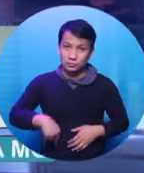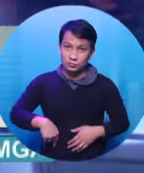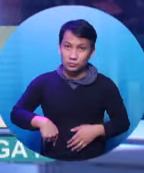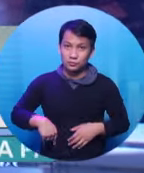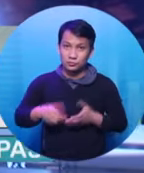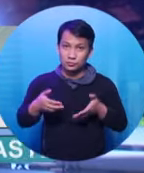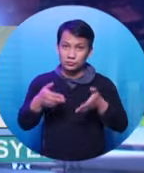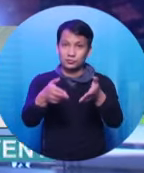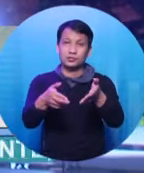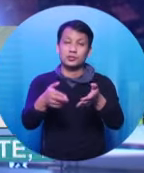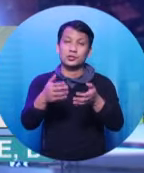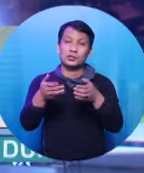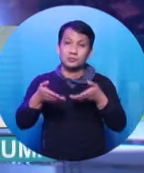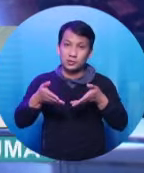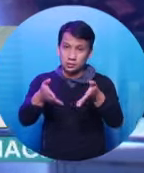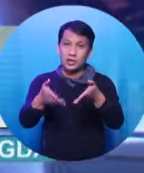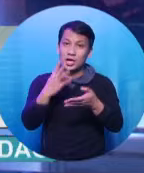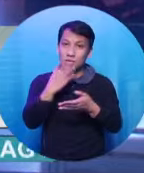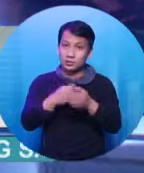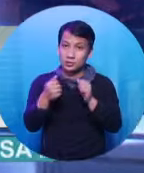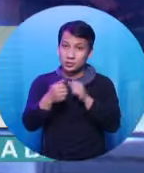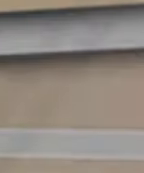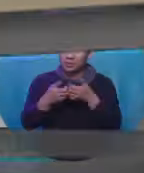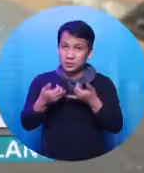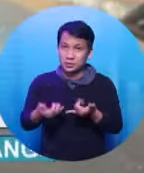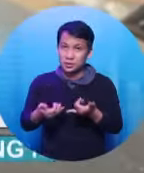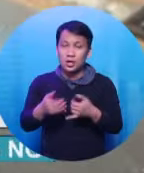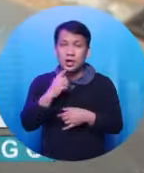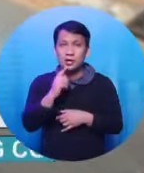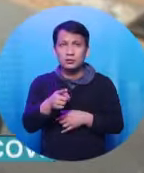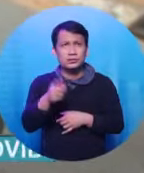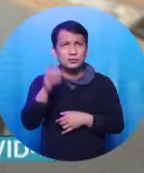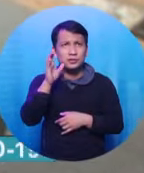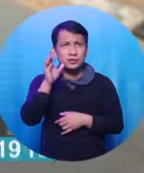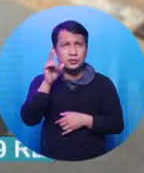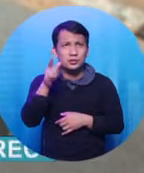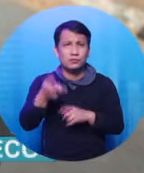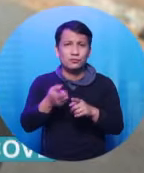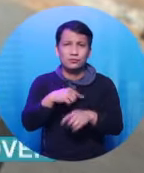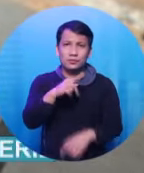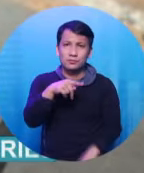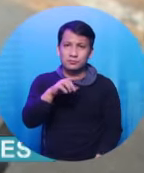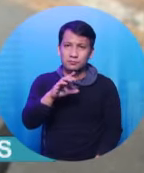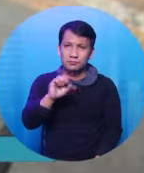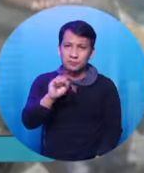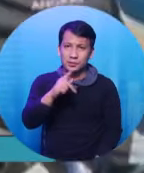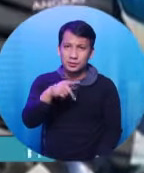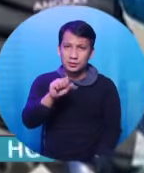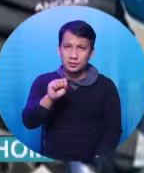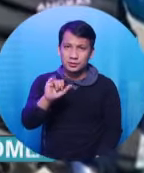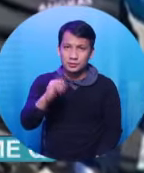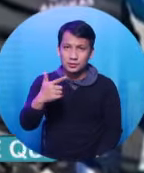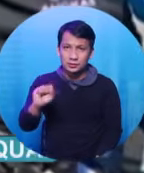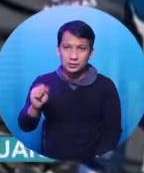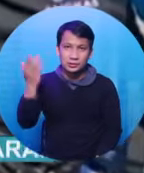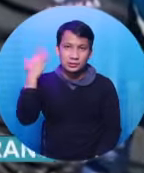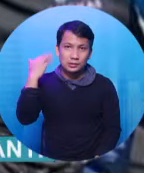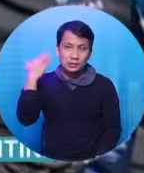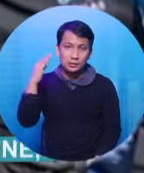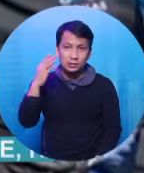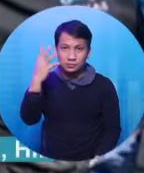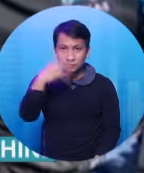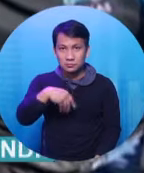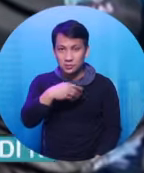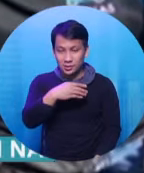ng mga bidang katropa natin ngayong araw, ha? Buena mano si Chia Laro ng Pasig City na isang dating beauty consultant. Pero